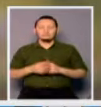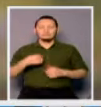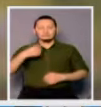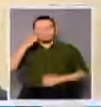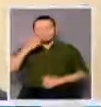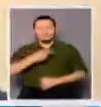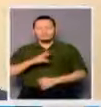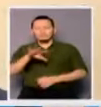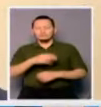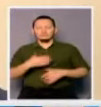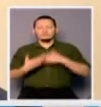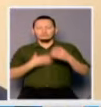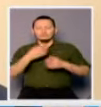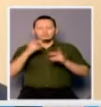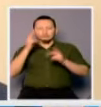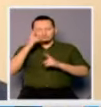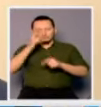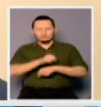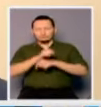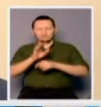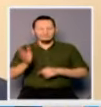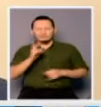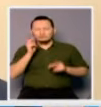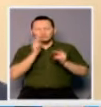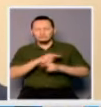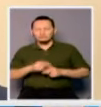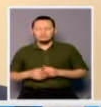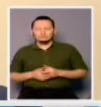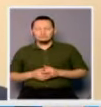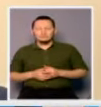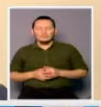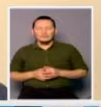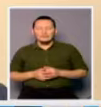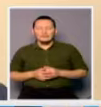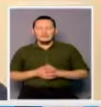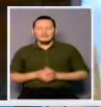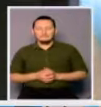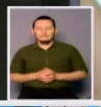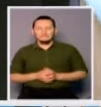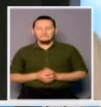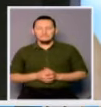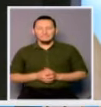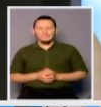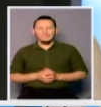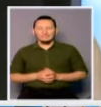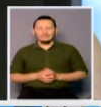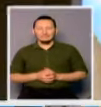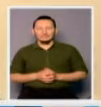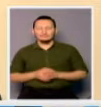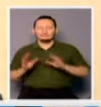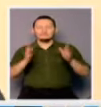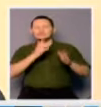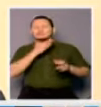бұл паника мәселесі. Мүмкін сол паниканы одан әрі асқындырмау үшін мүмкін жасалуы мүмкін. Жағдай көп қой.